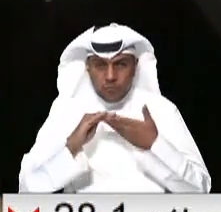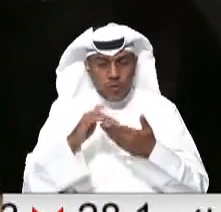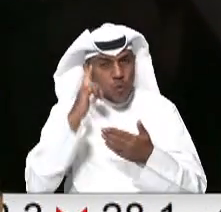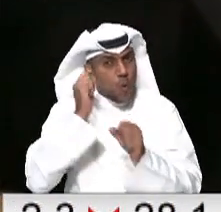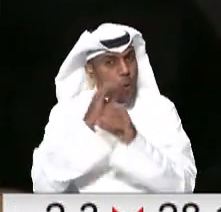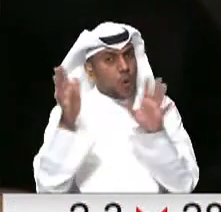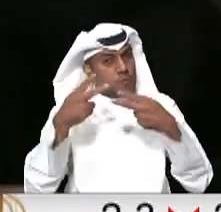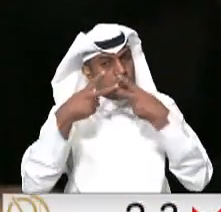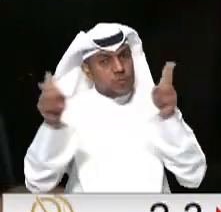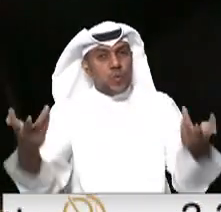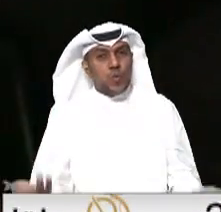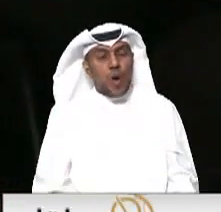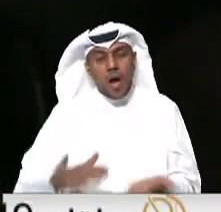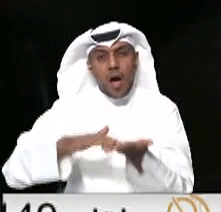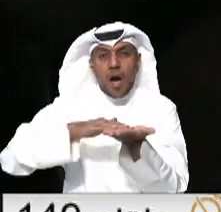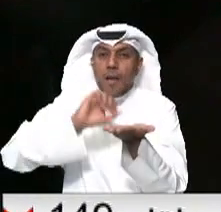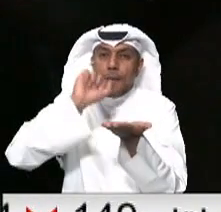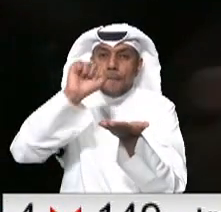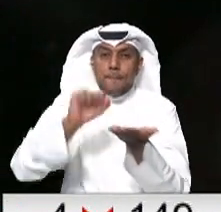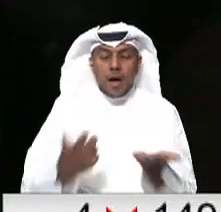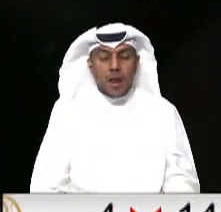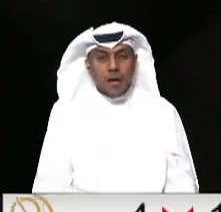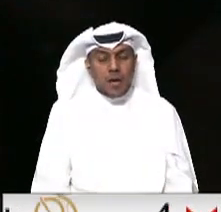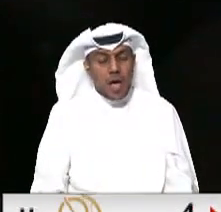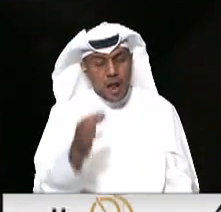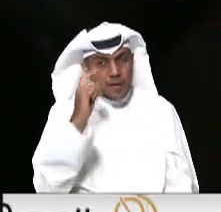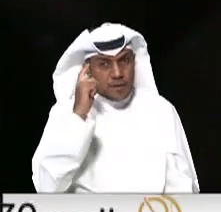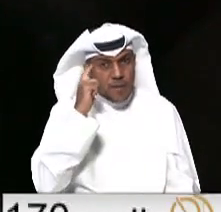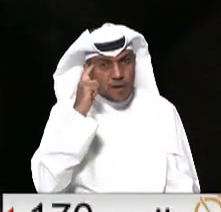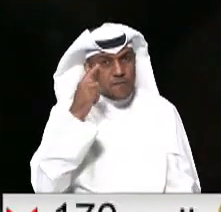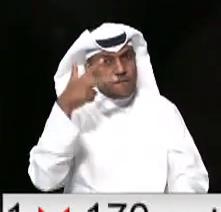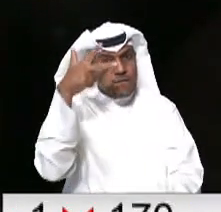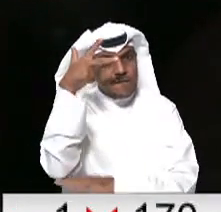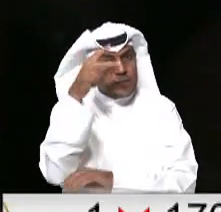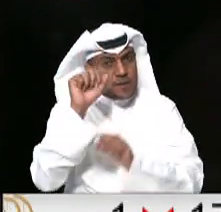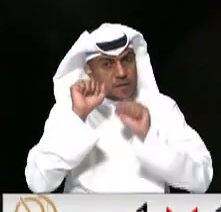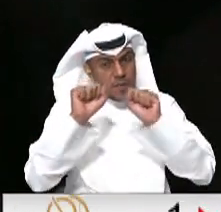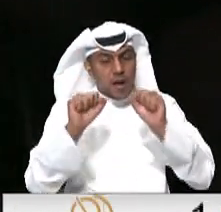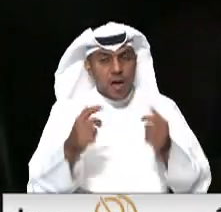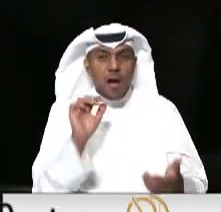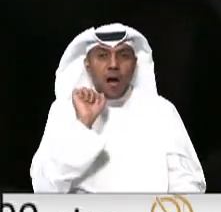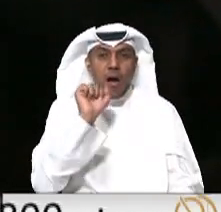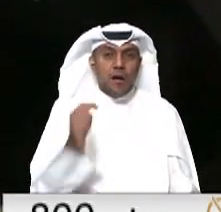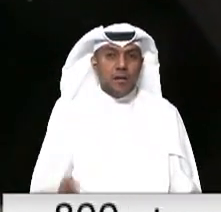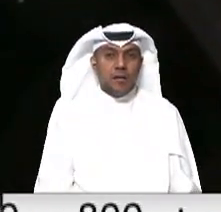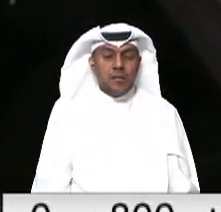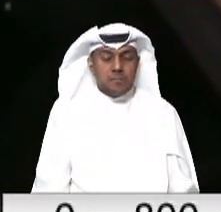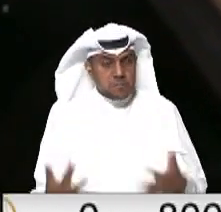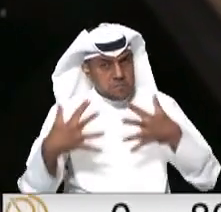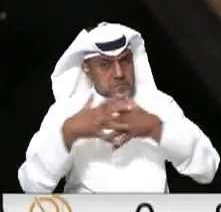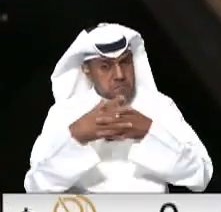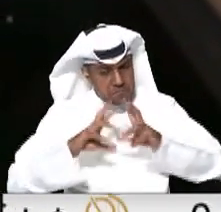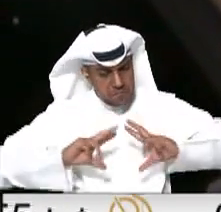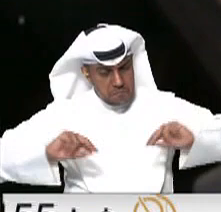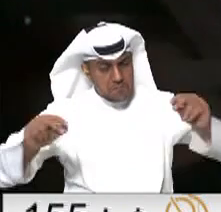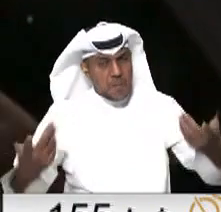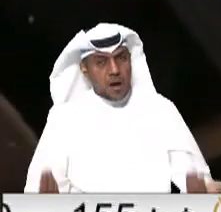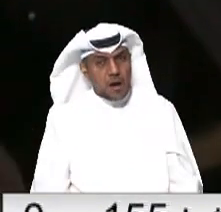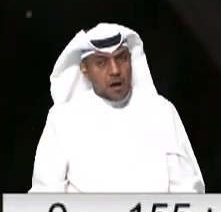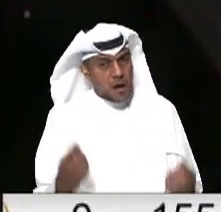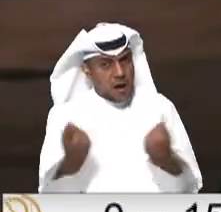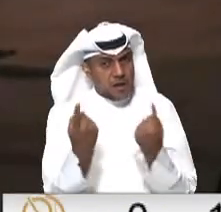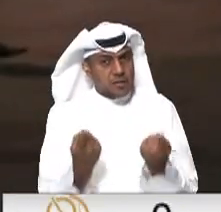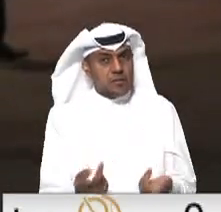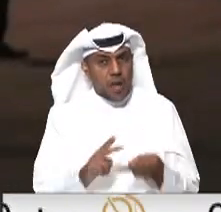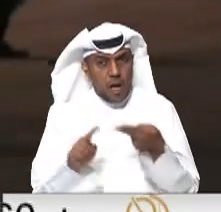في دولتهم المستقلة، كما أعتقد أن تصبح القدس مدينة محايدة تتعايش فيها كل الطوائف الدينية